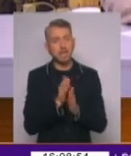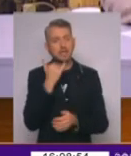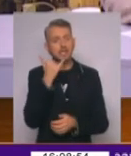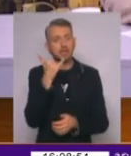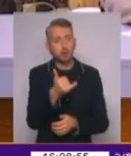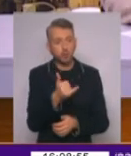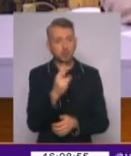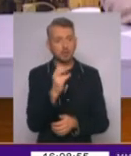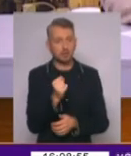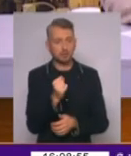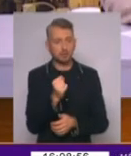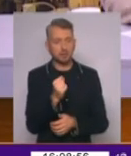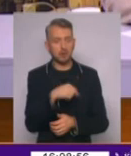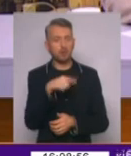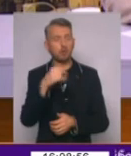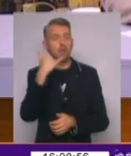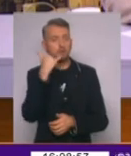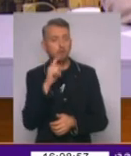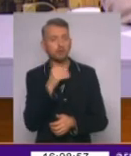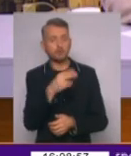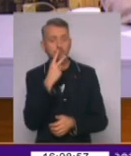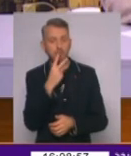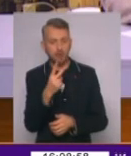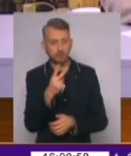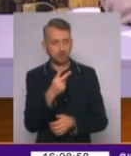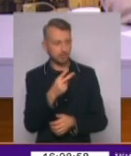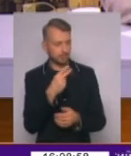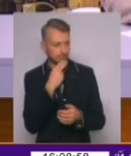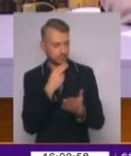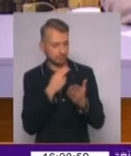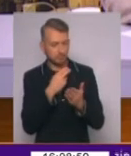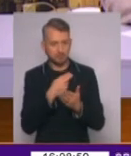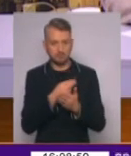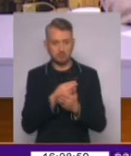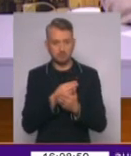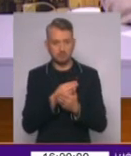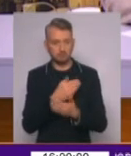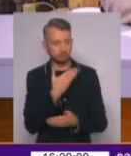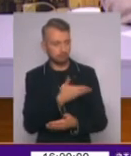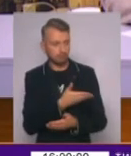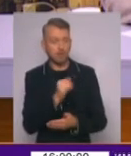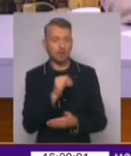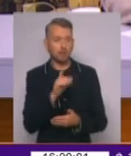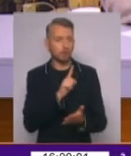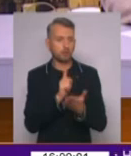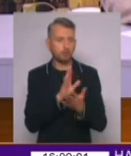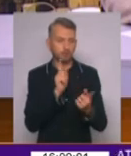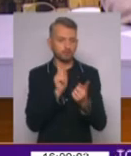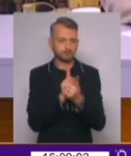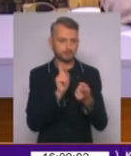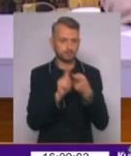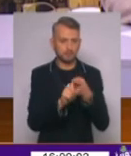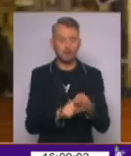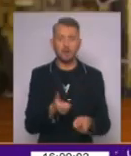зателефонуйте за телефоном, який ви бачите в бігучій стрічці, і ми обов'язково з вами зв'яжемось і зустрінемось. Так, дуже